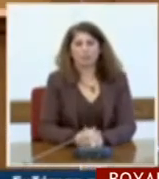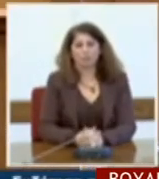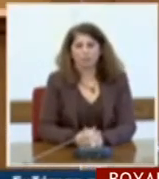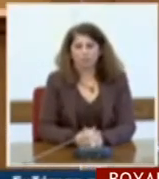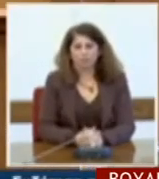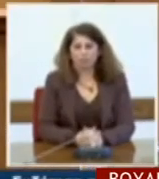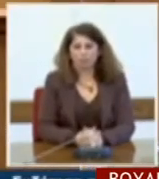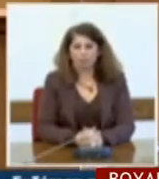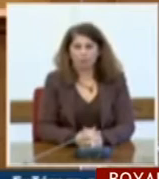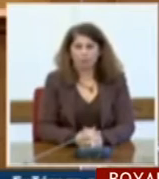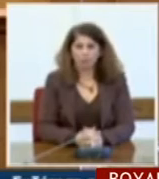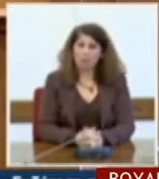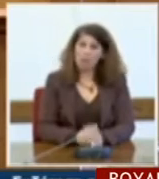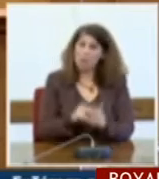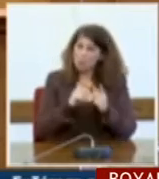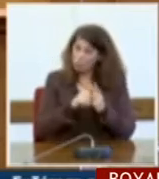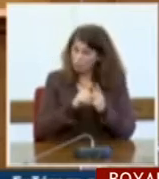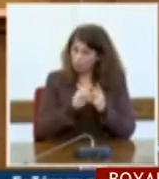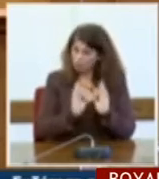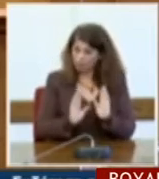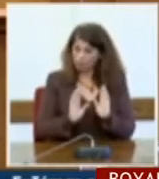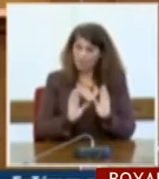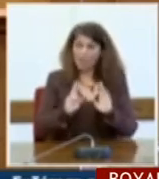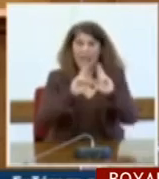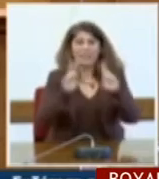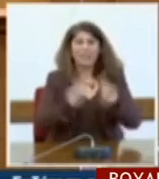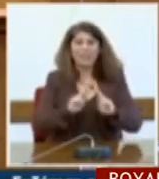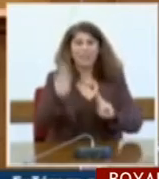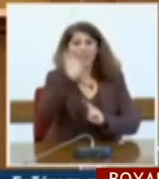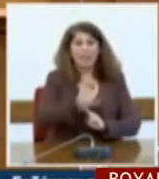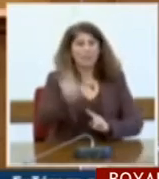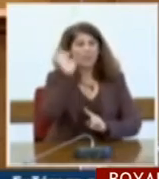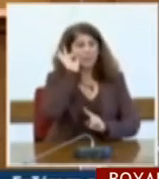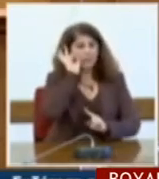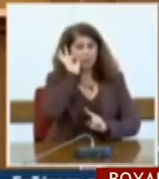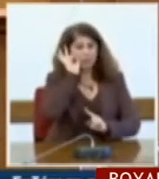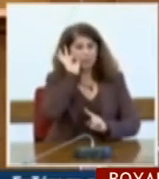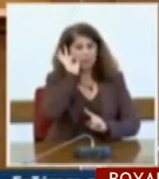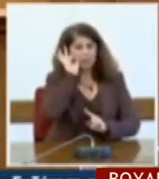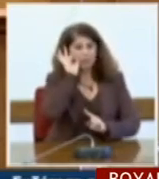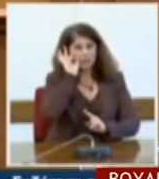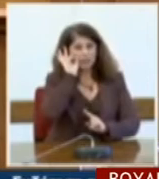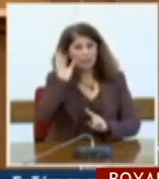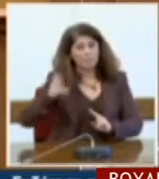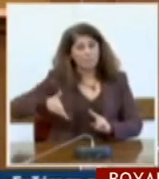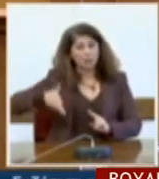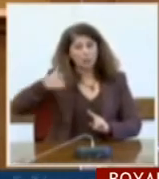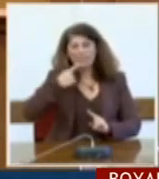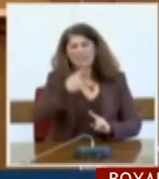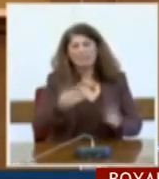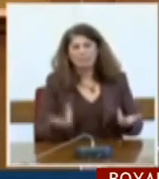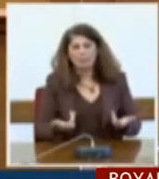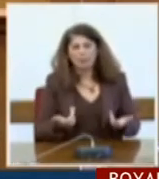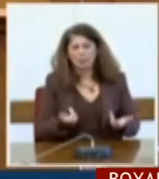Αφού υποστηρίξατε λοιπόν στη Διεθνή Έκθεση Θεσσαλονίκης ότι με τα ψίχουλα που ανακοινώσατε τότε, 9